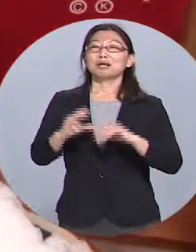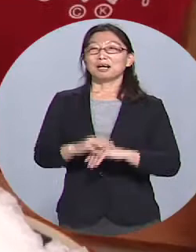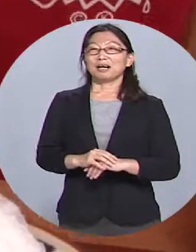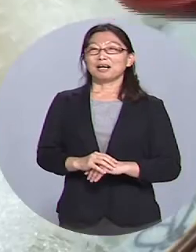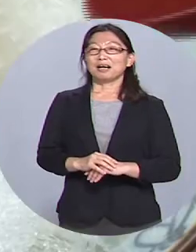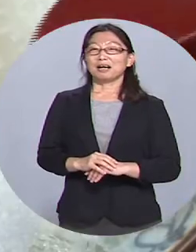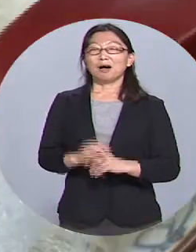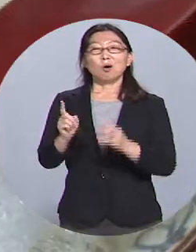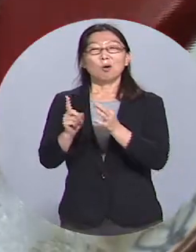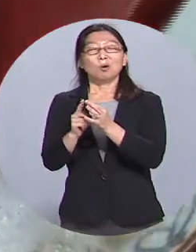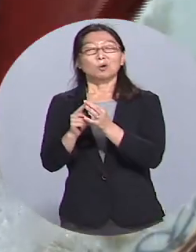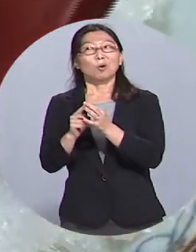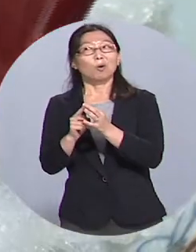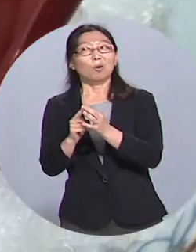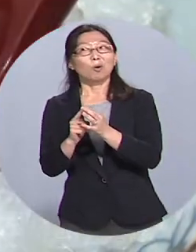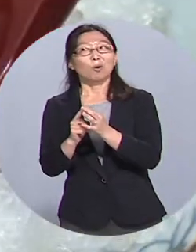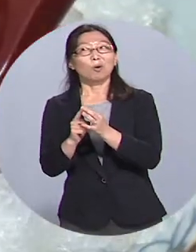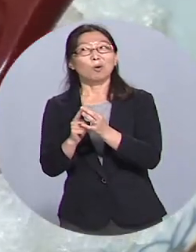くださいこの音。